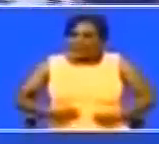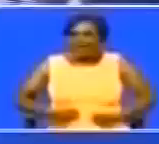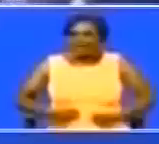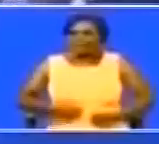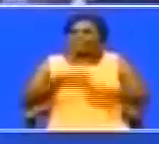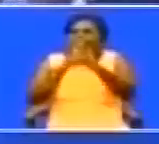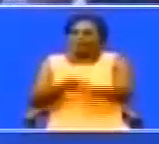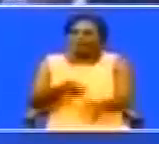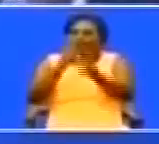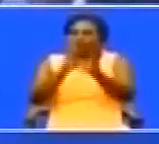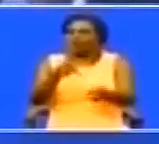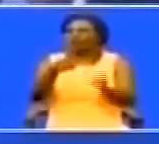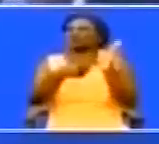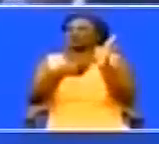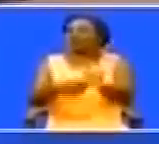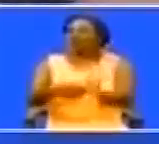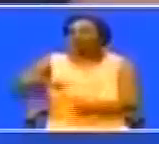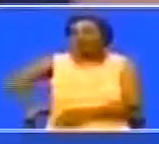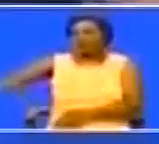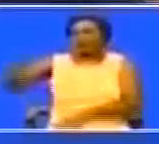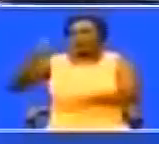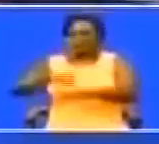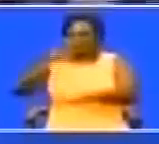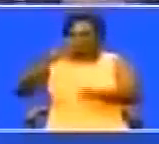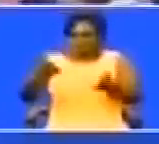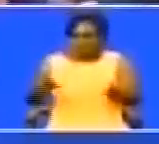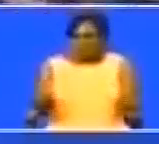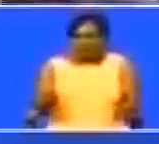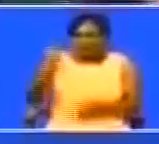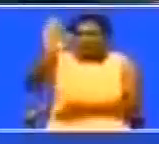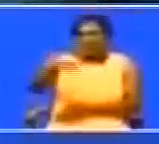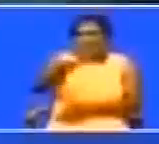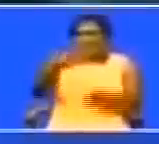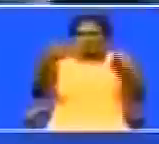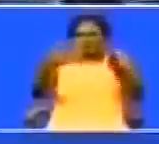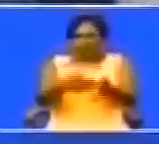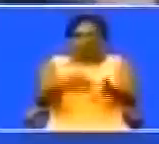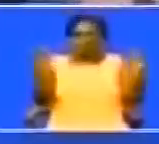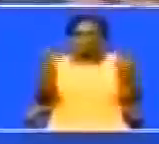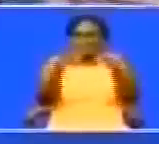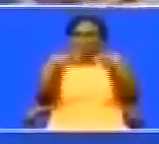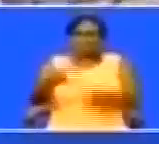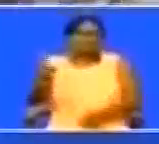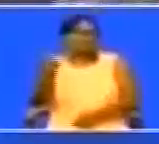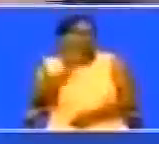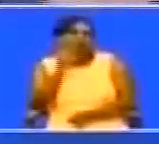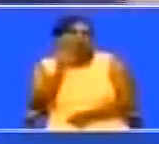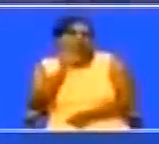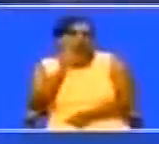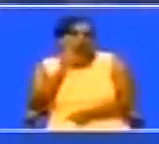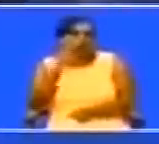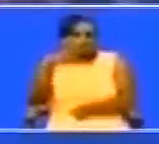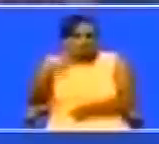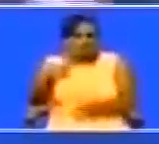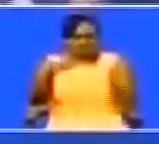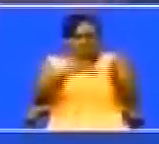giving and the picture you are painting this county. Kwa sasa bunge limesitisha kikao chake hadi hapo kesho ambapo swala hilo